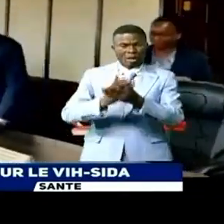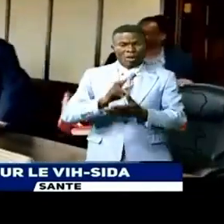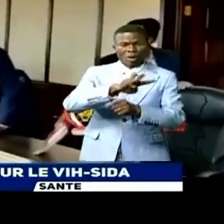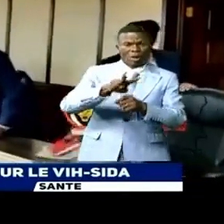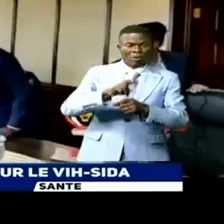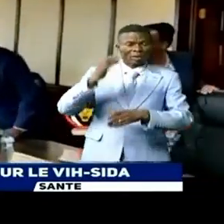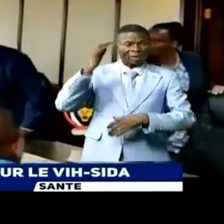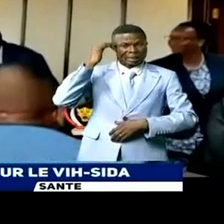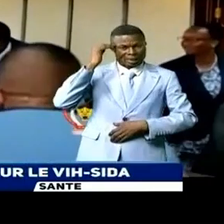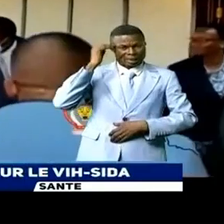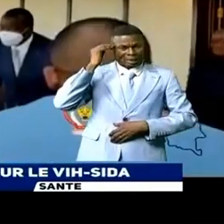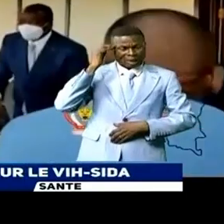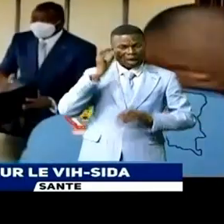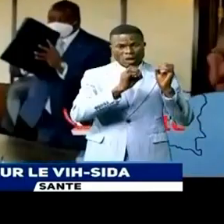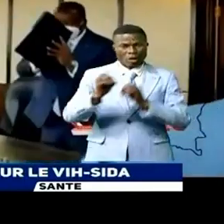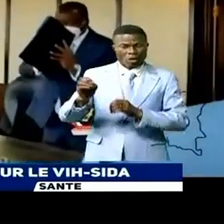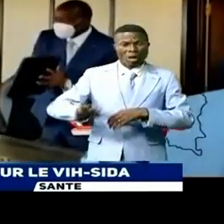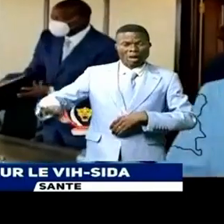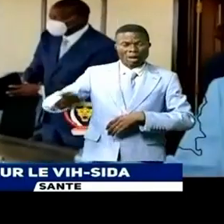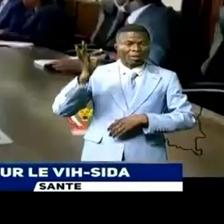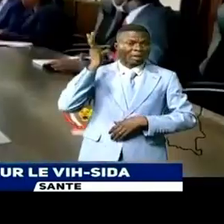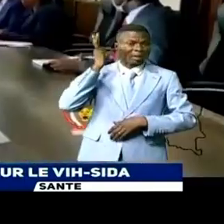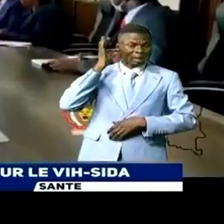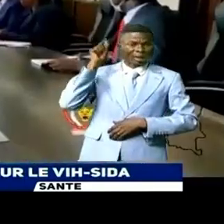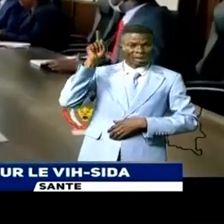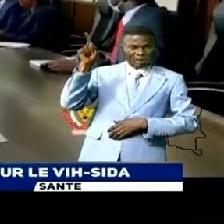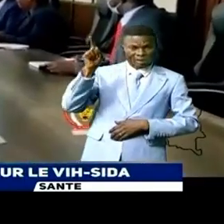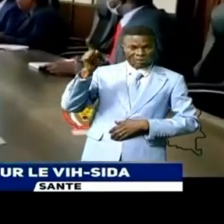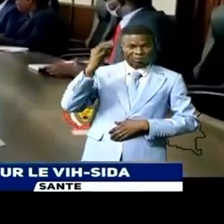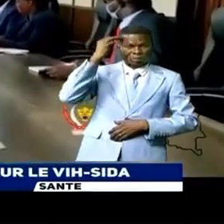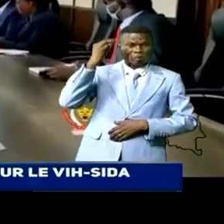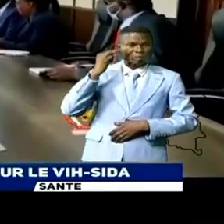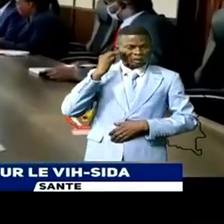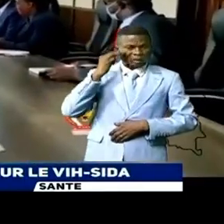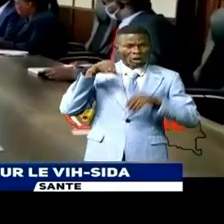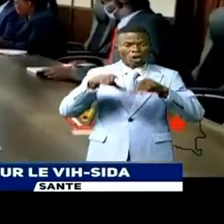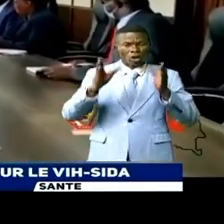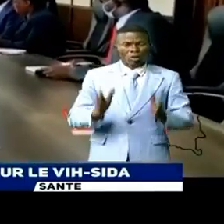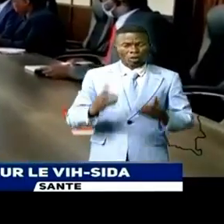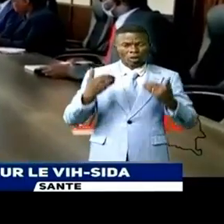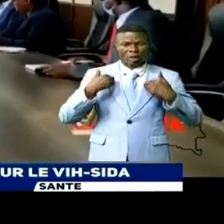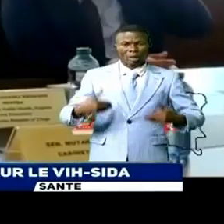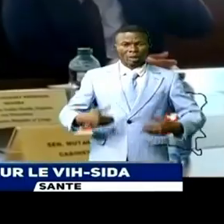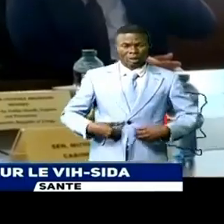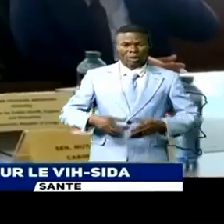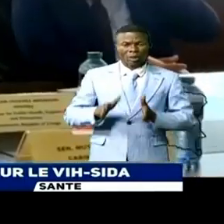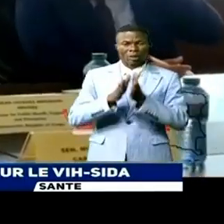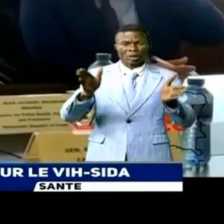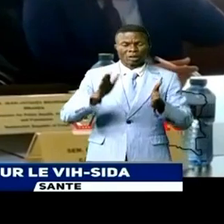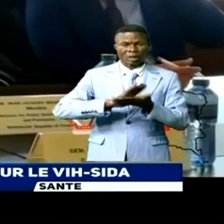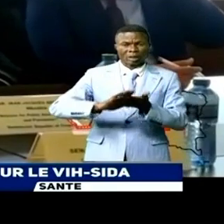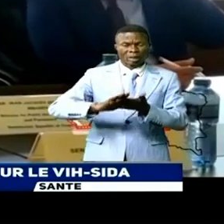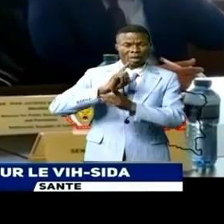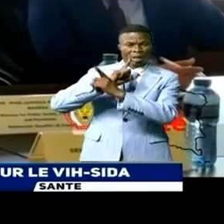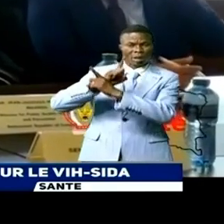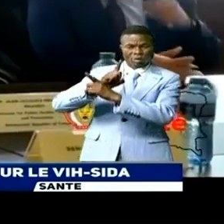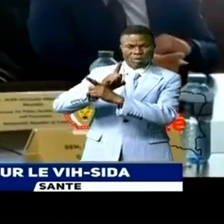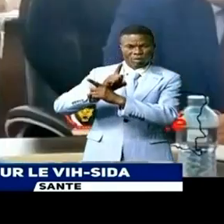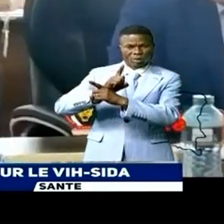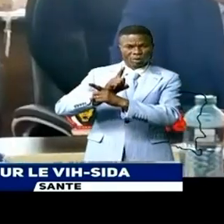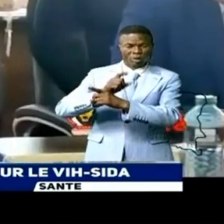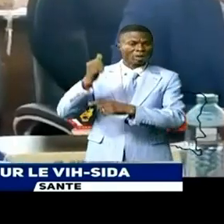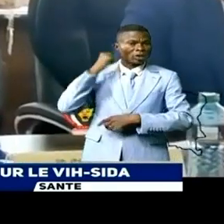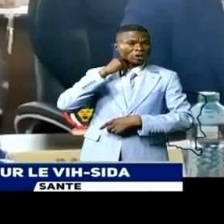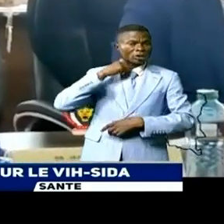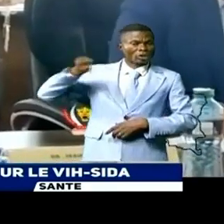sida tenue à d'aérobie au kenya les ministres congolais de la santé publique hygiène et prévention docteur